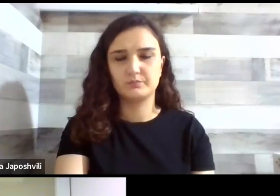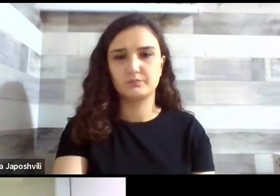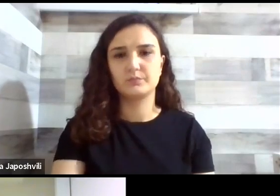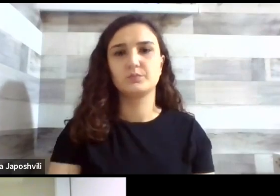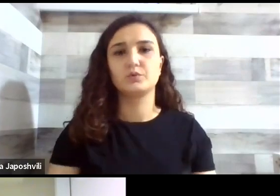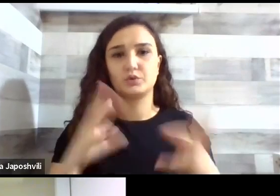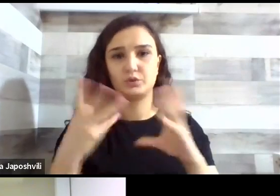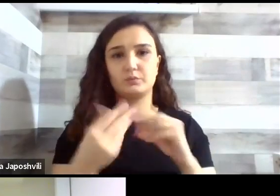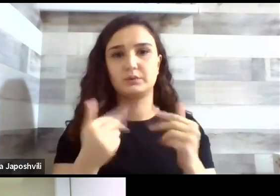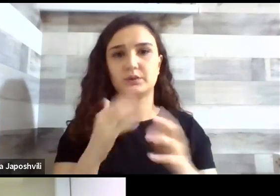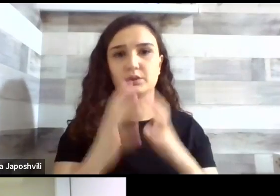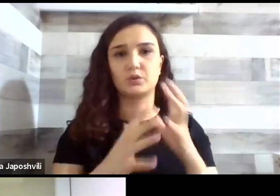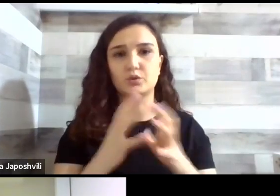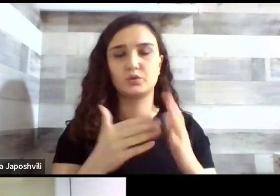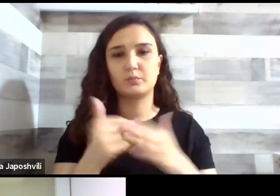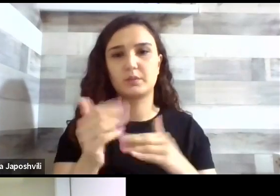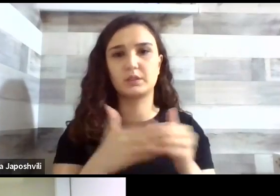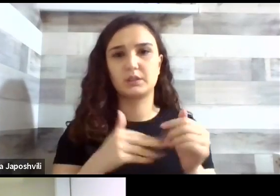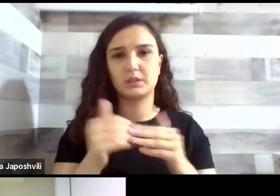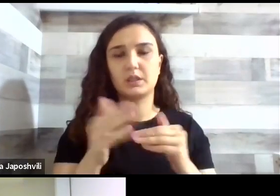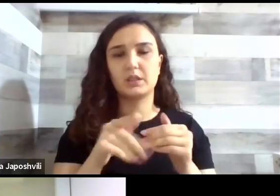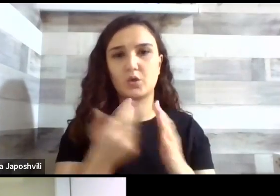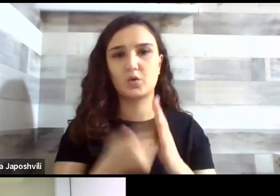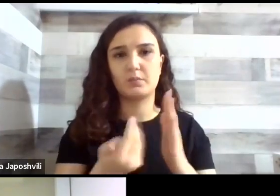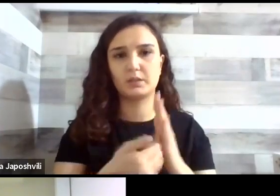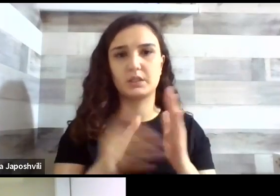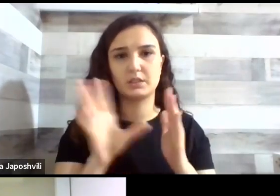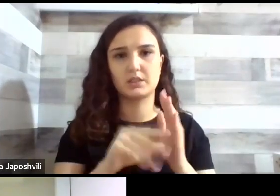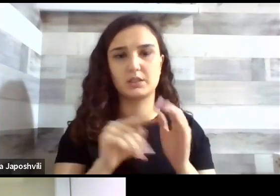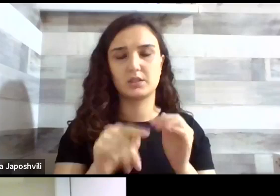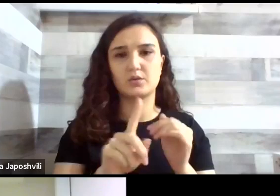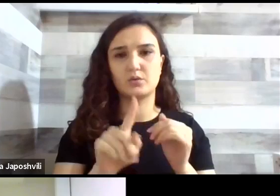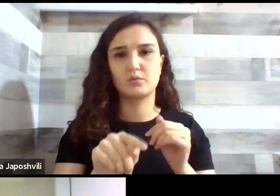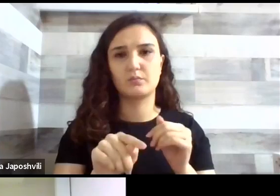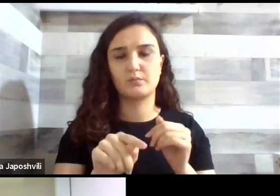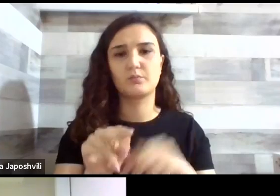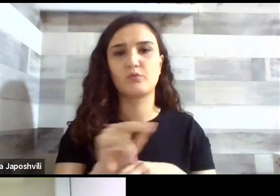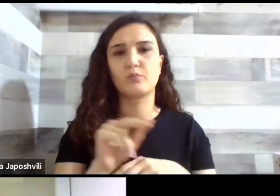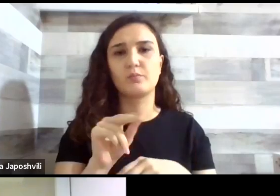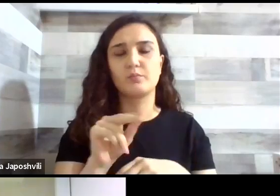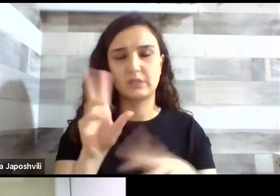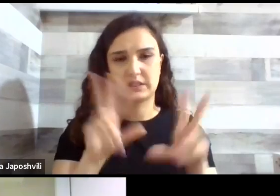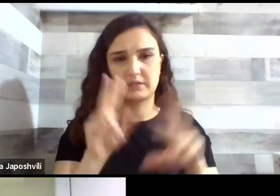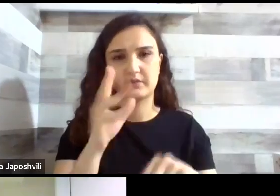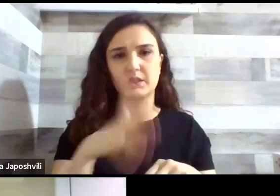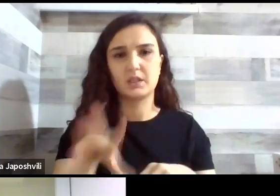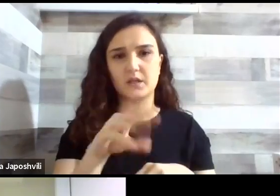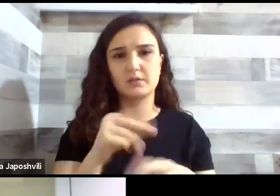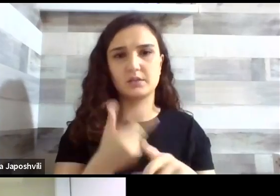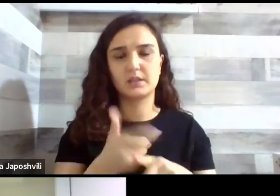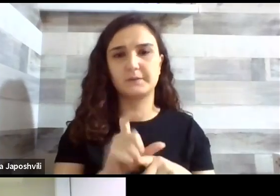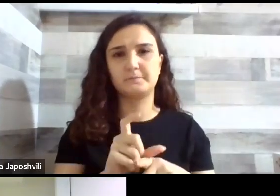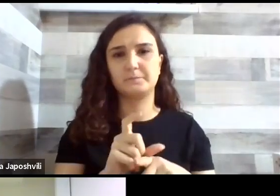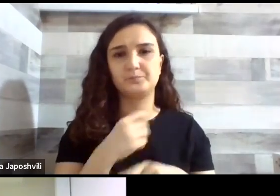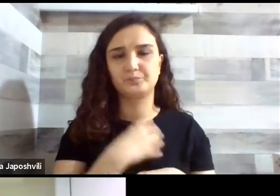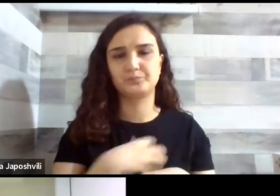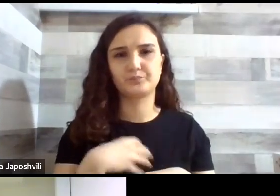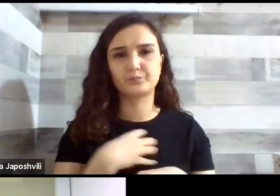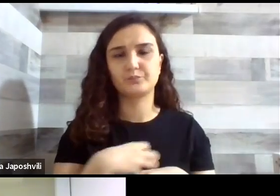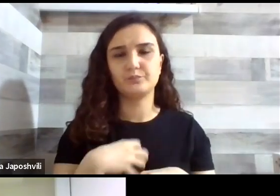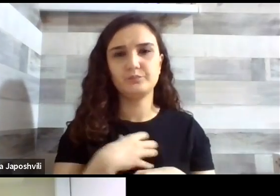ნამდვილად საერთაშორისო პრაქტიკა უწევს ამას რეკომენდაციას, რომ პროვაიდერები თვლიან ამას ძალიან